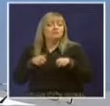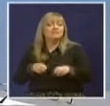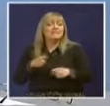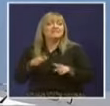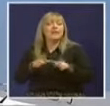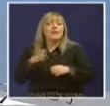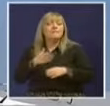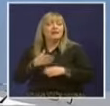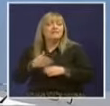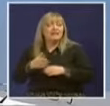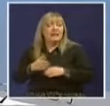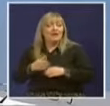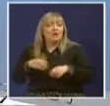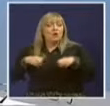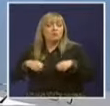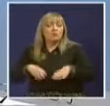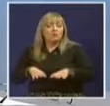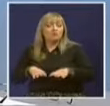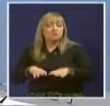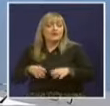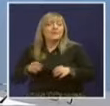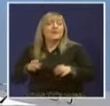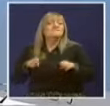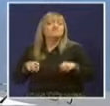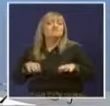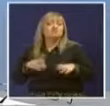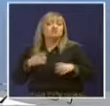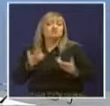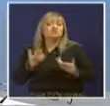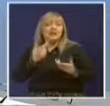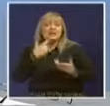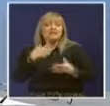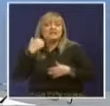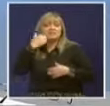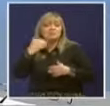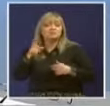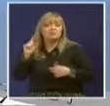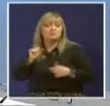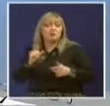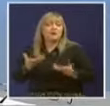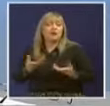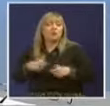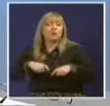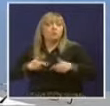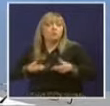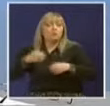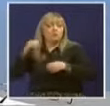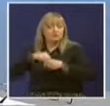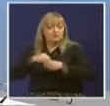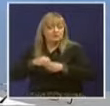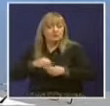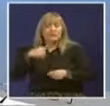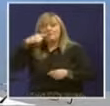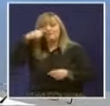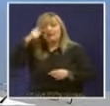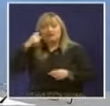материали пропускаме шанса да генерираме по-малко отпадъци, защото не е първостепенно как ще обработваме отпадъците. Първостепенно и